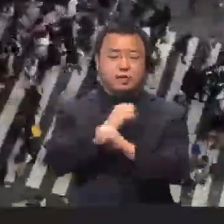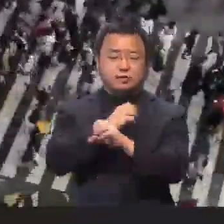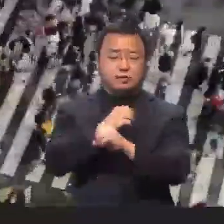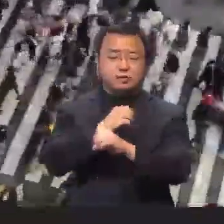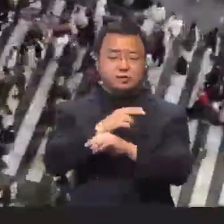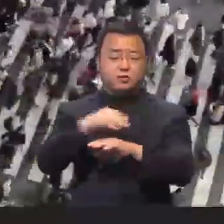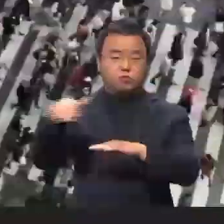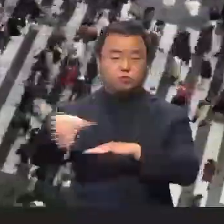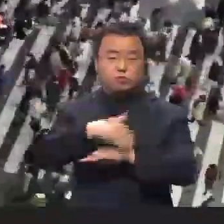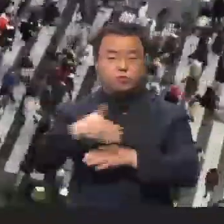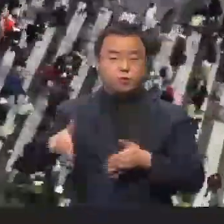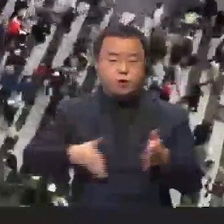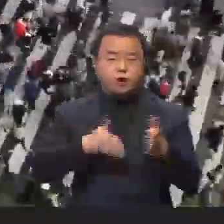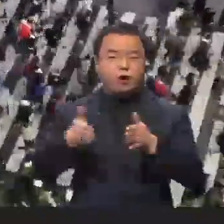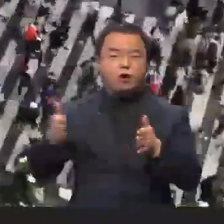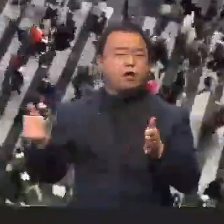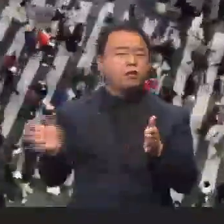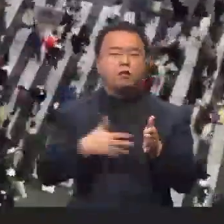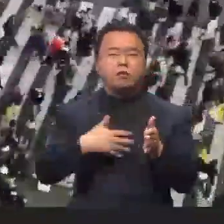없을 정도로 텅 비었습니다.